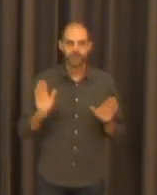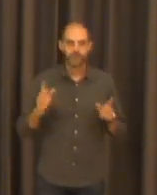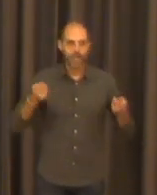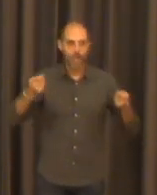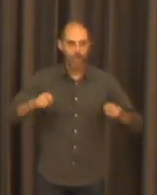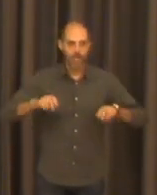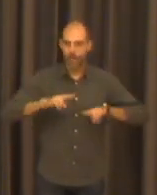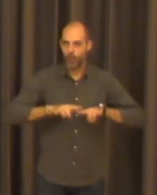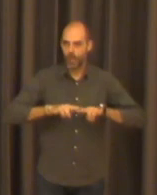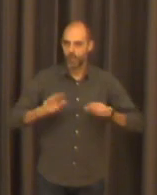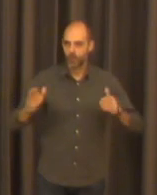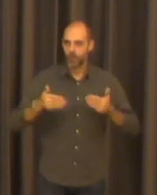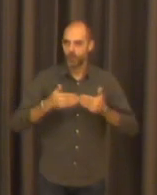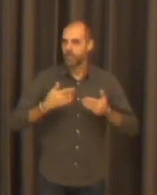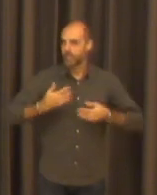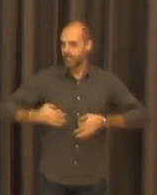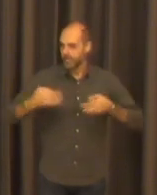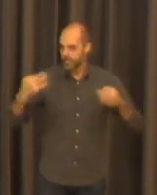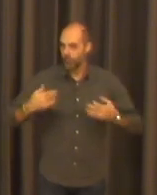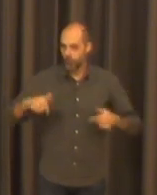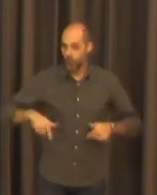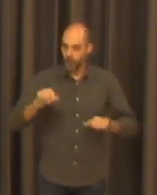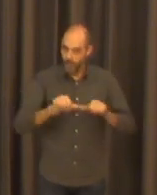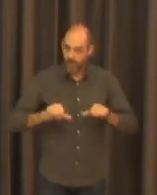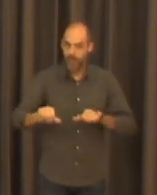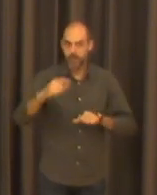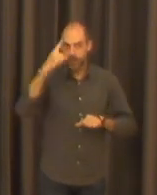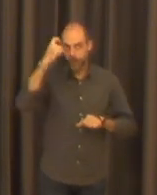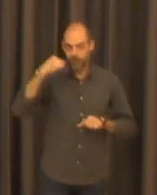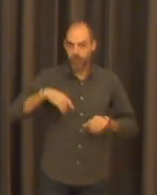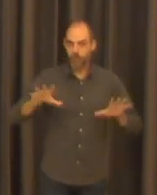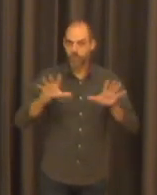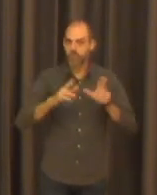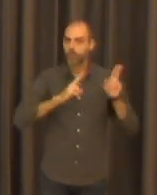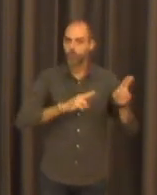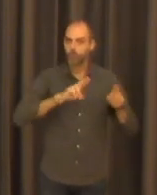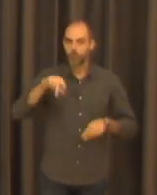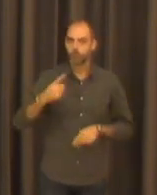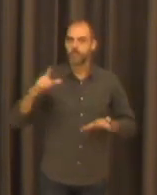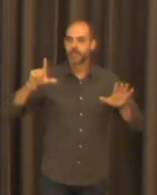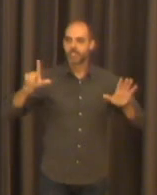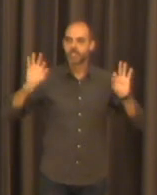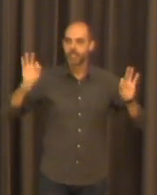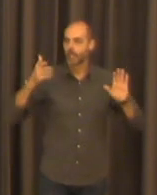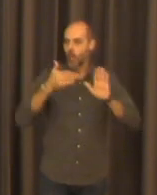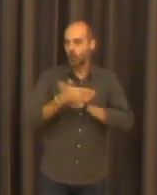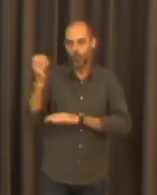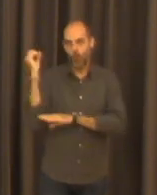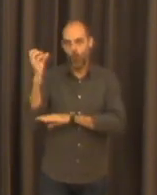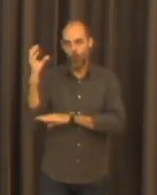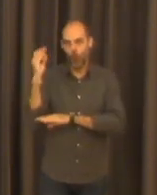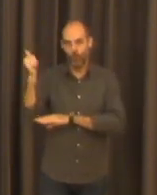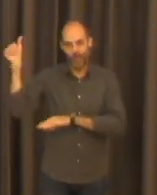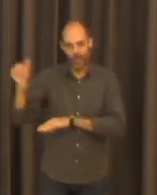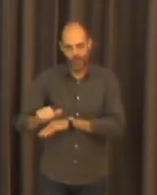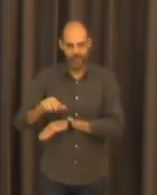tancarem l'acte. Segur que tots nosaltres a partir d'avui recordarem el 10 d'octubre de 2017, sí. Sobretot per la xerrada sí. De la